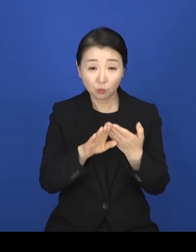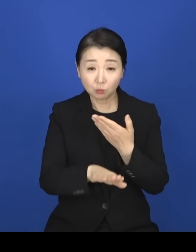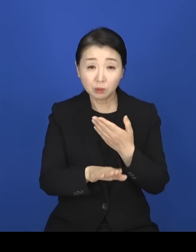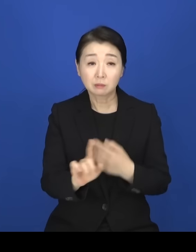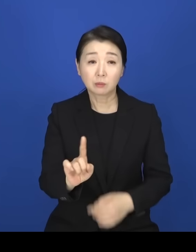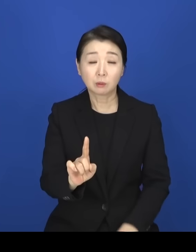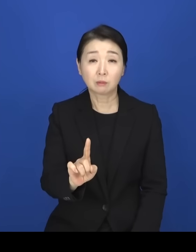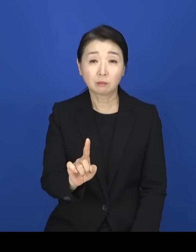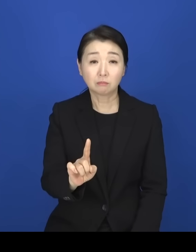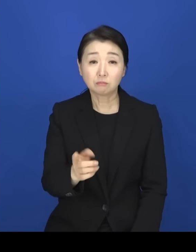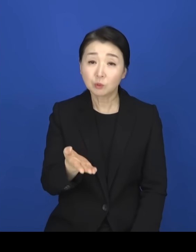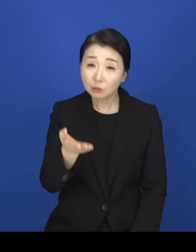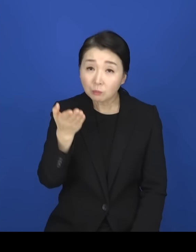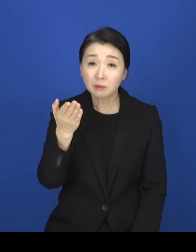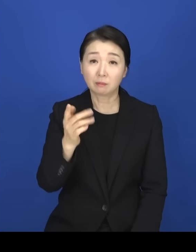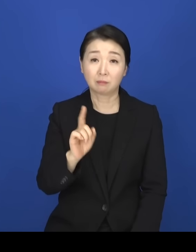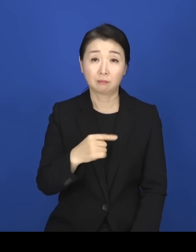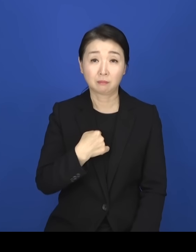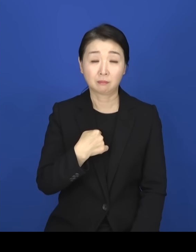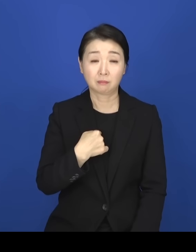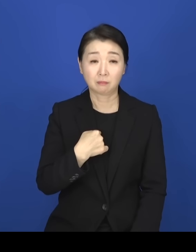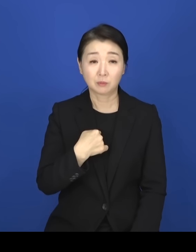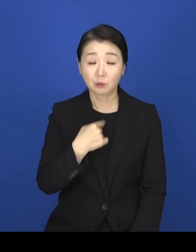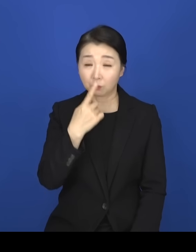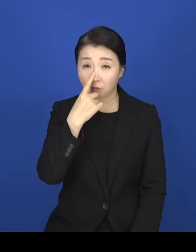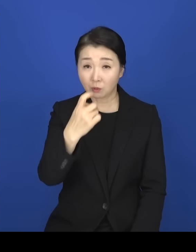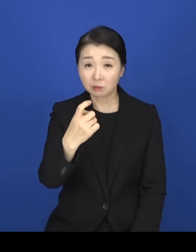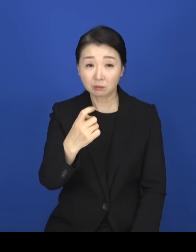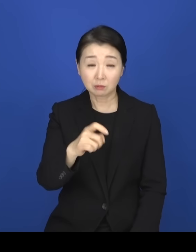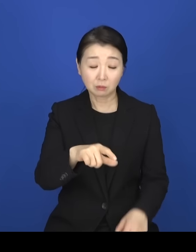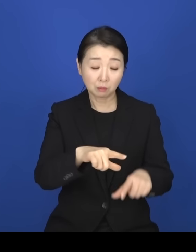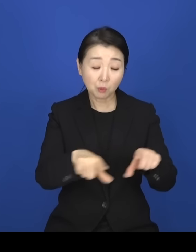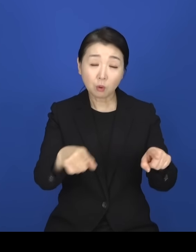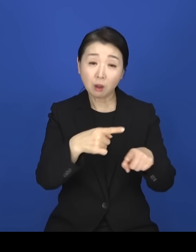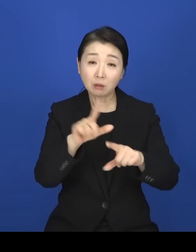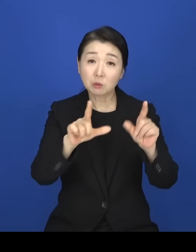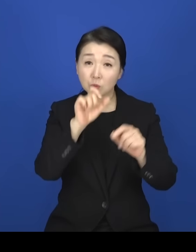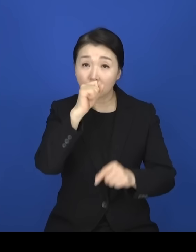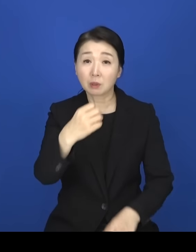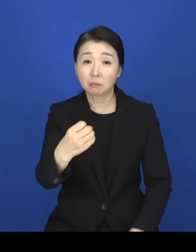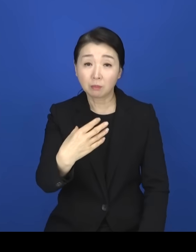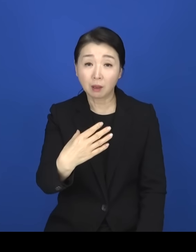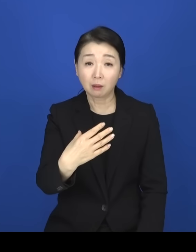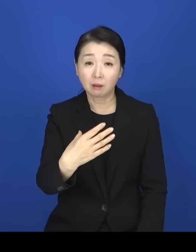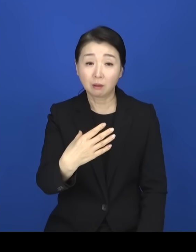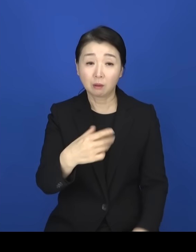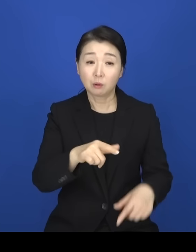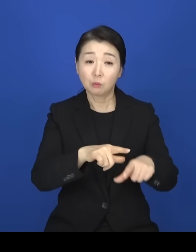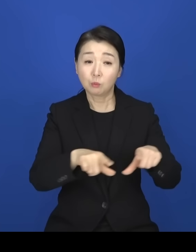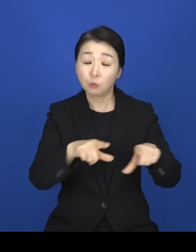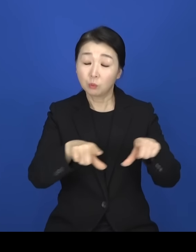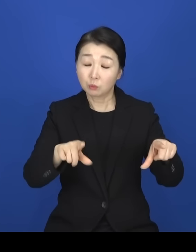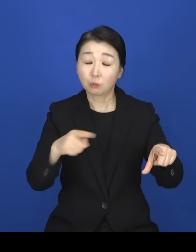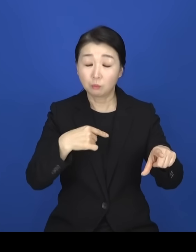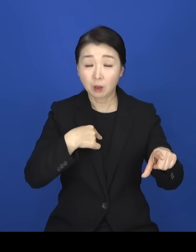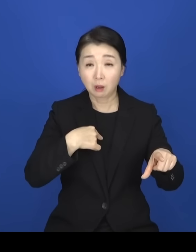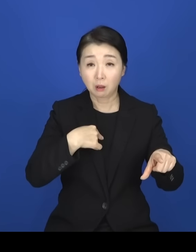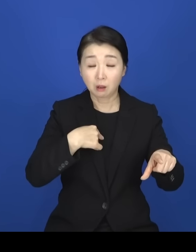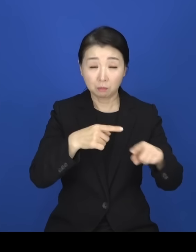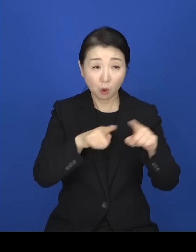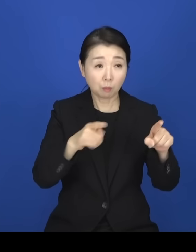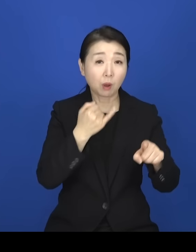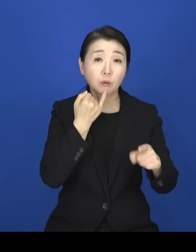특히 선배님 되게 너무 멋지시고 평판 좋았는데 예. 대개로 평판이 대체적으로 좋았던